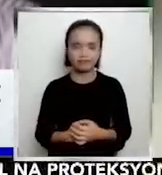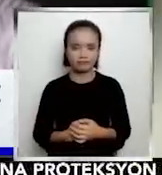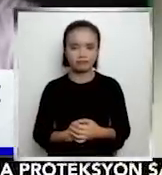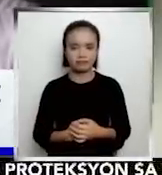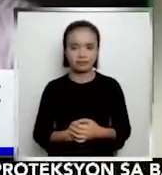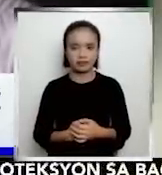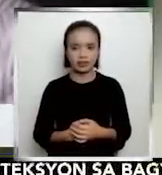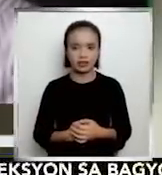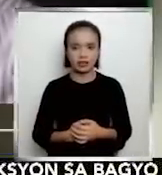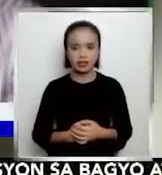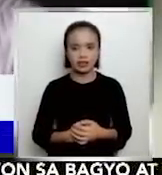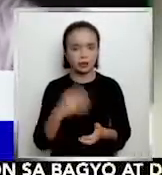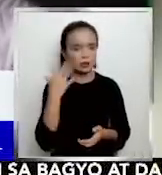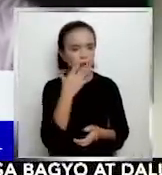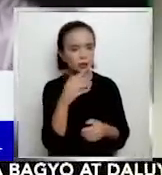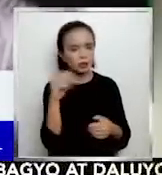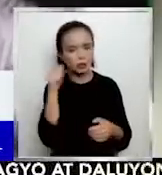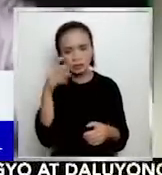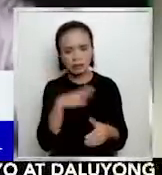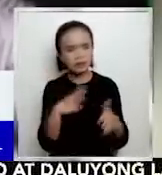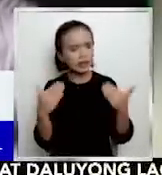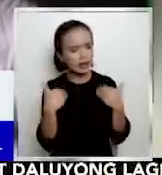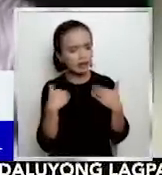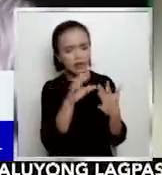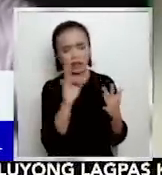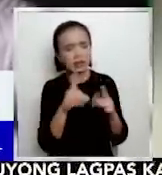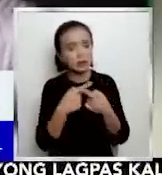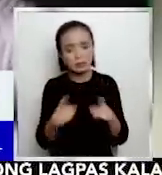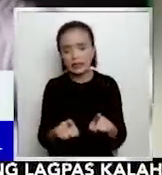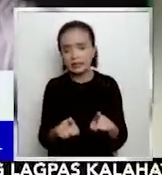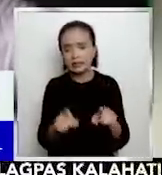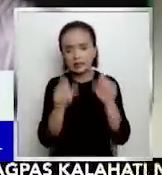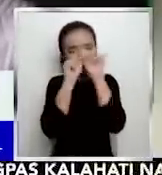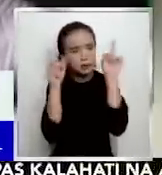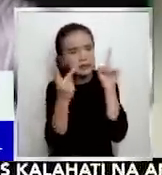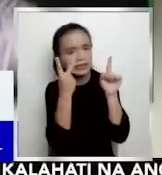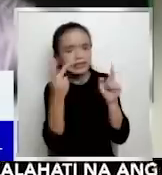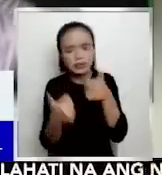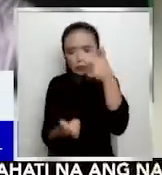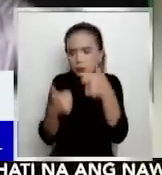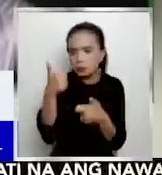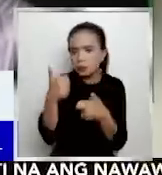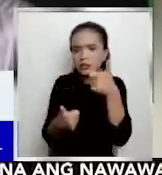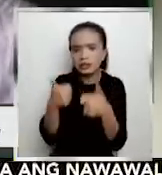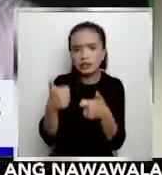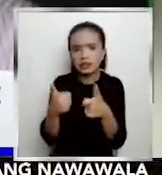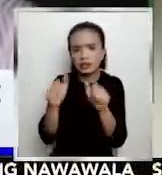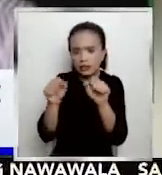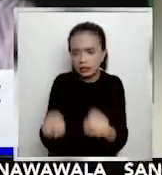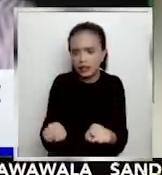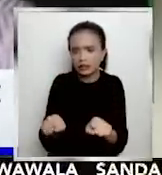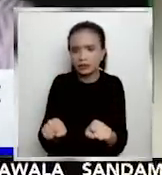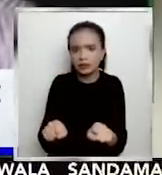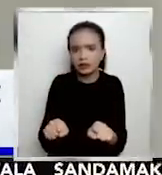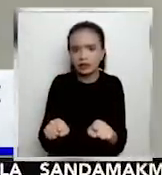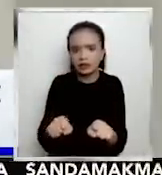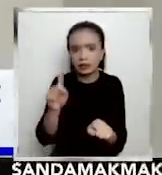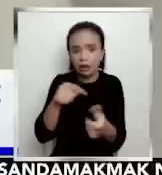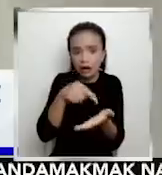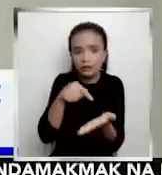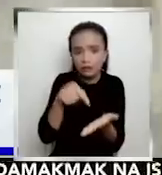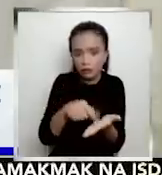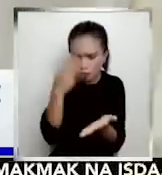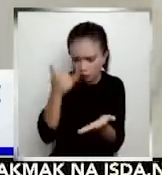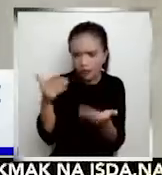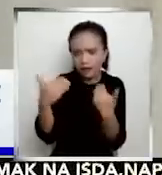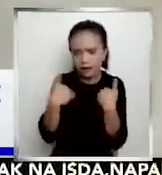without options, but we surprisingly see rich personalities able to expedite annulment. They have the money.